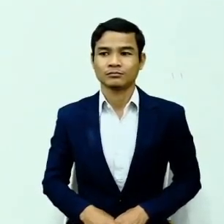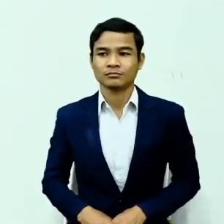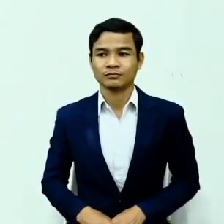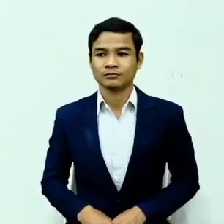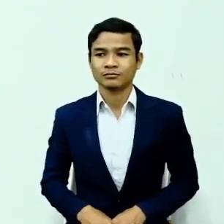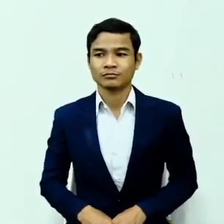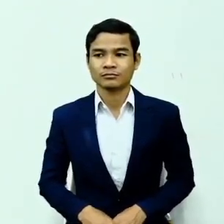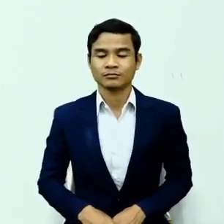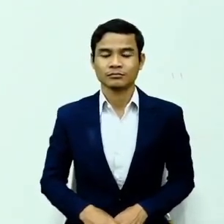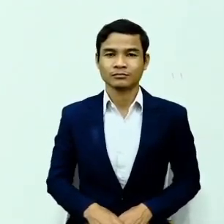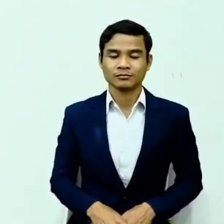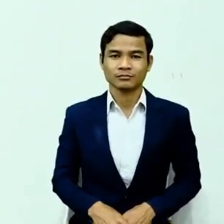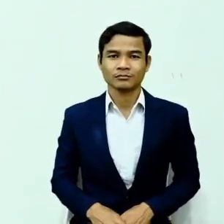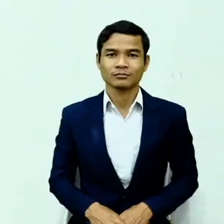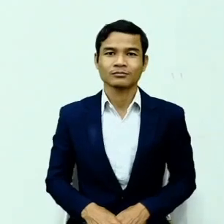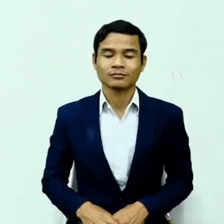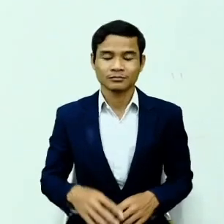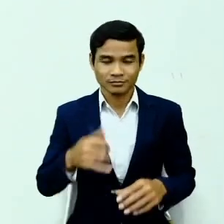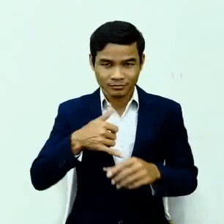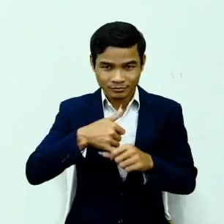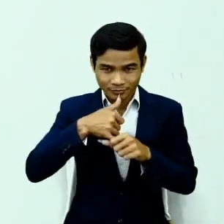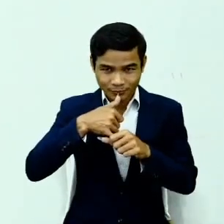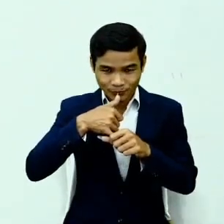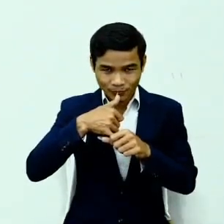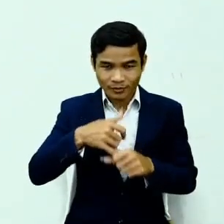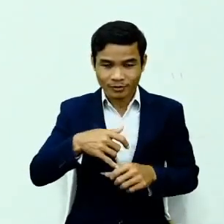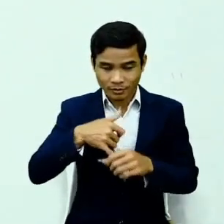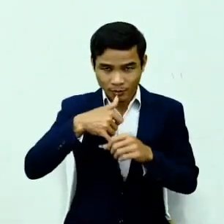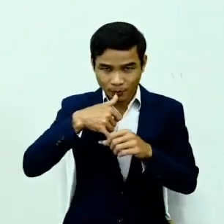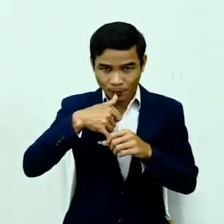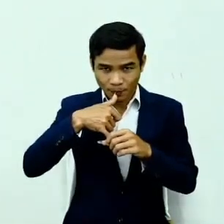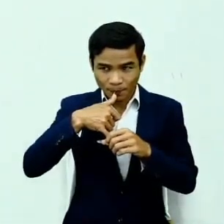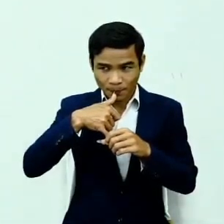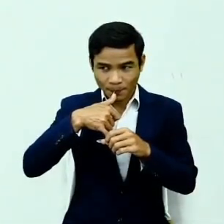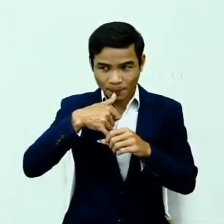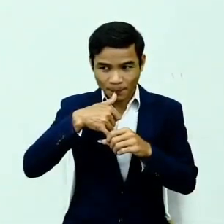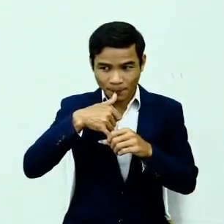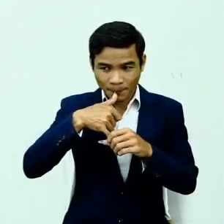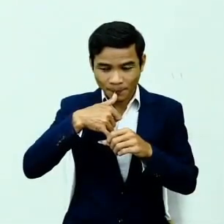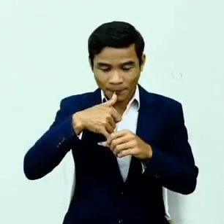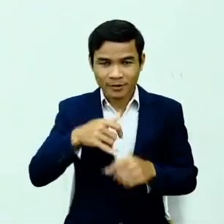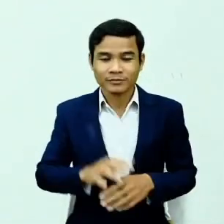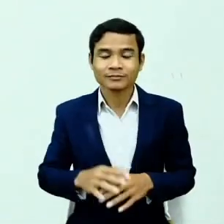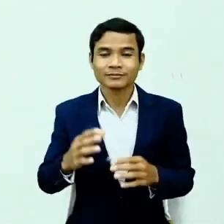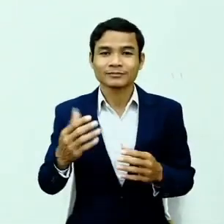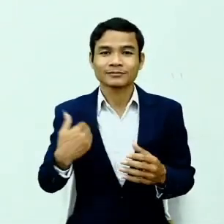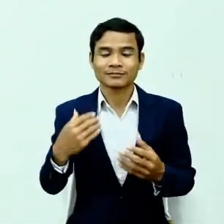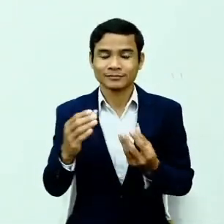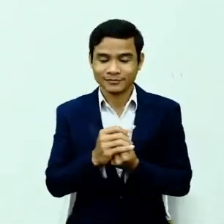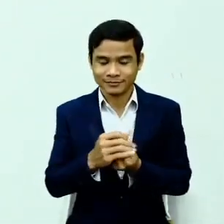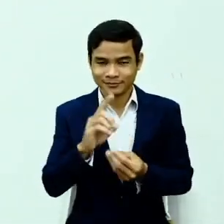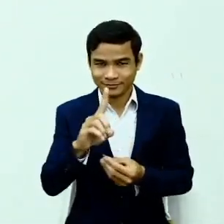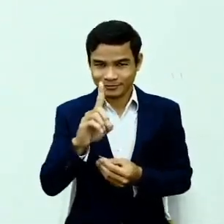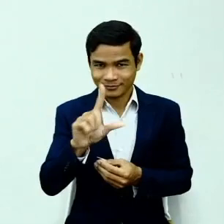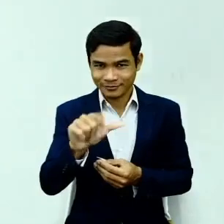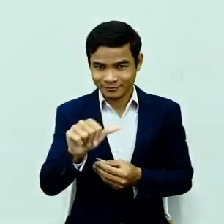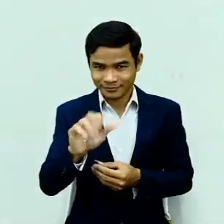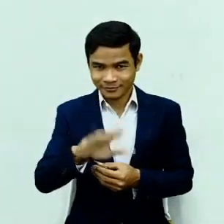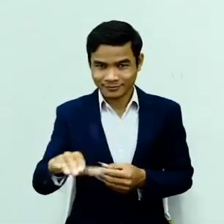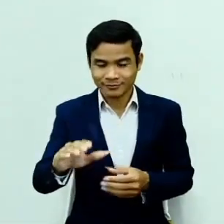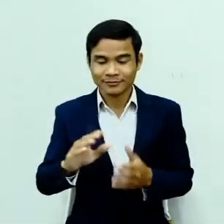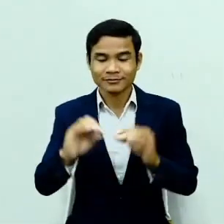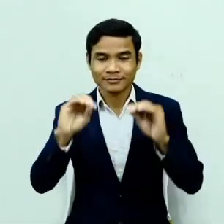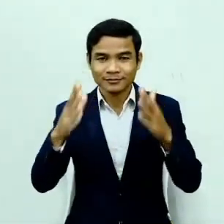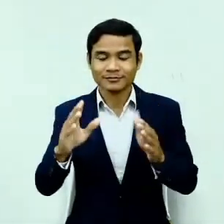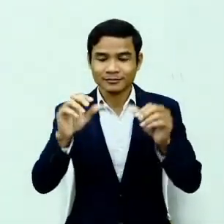Chà nít bằng phụng bớt. Bằng phụng bớt ở bằng nè cứu chà mình chùm nuôn mùi. mùi rồi nè con nát này con được